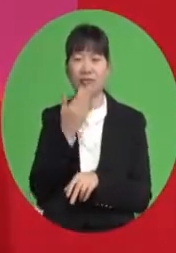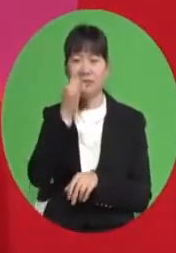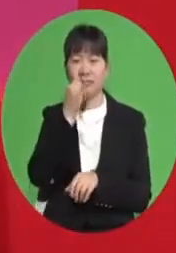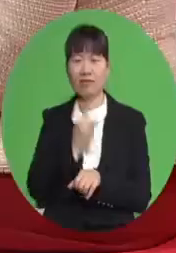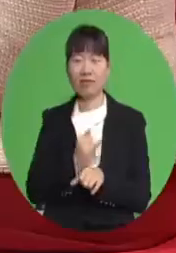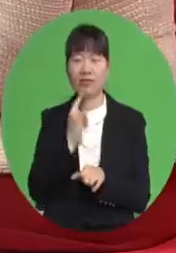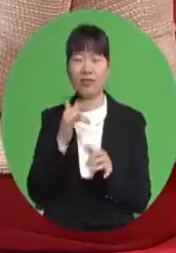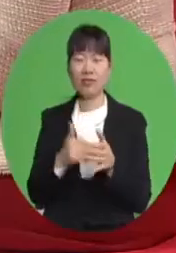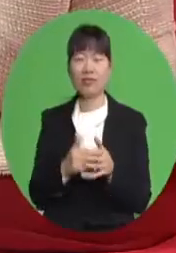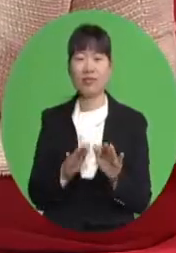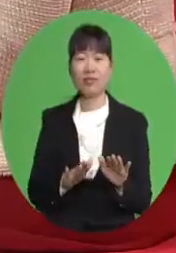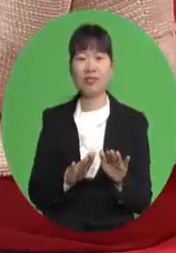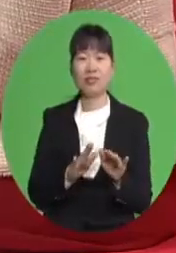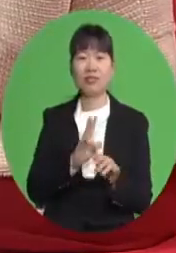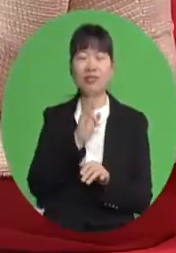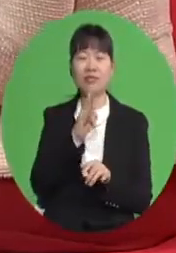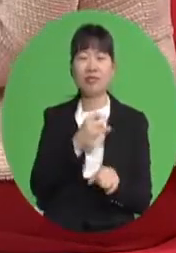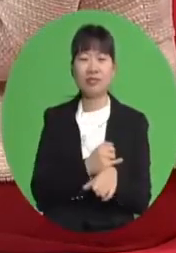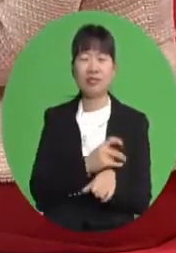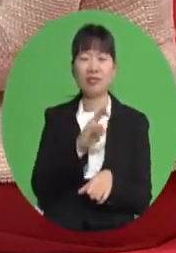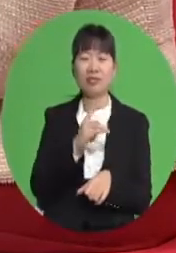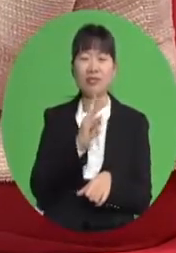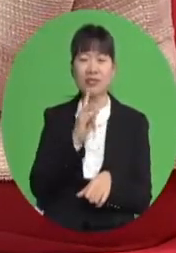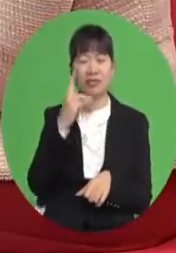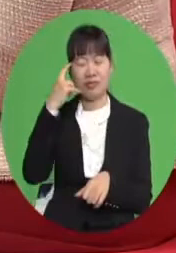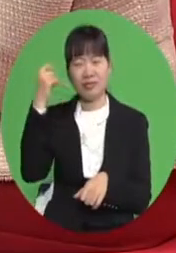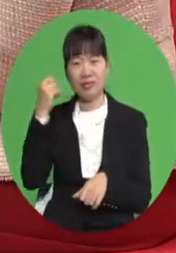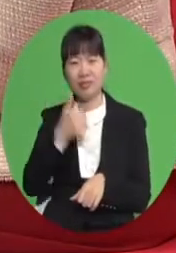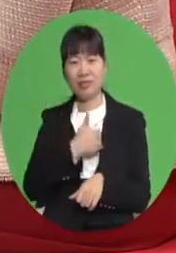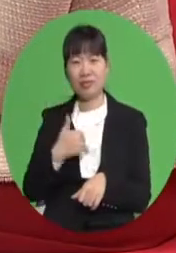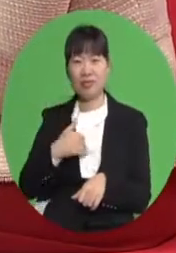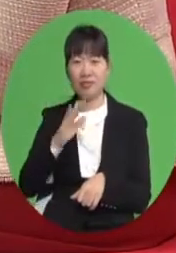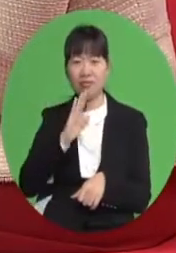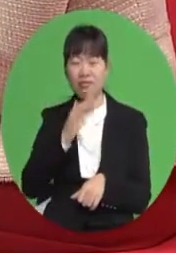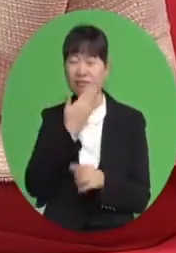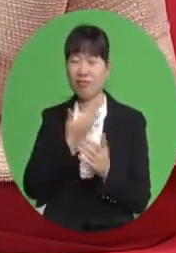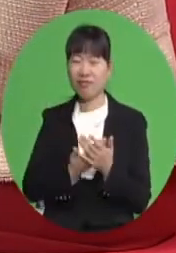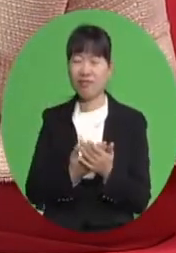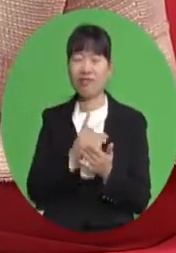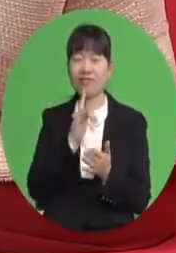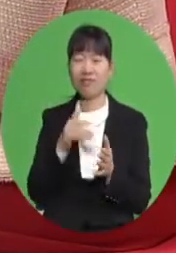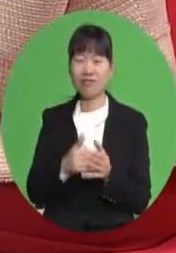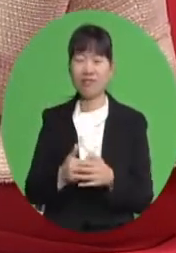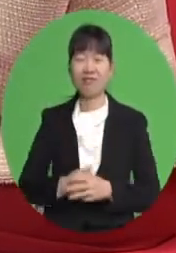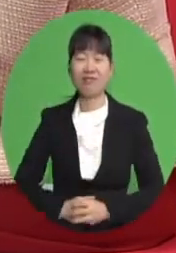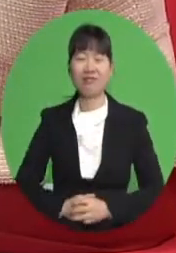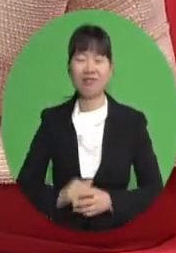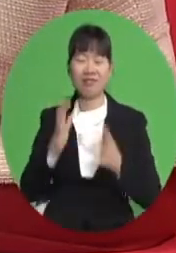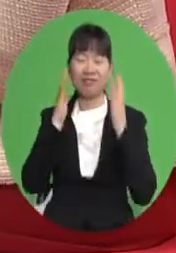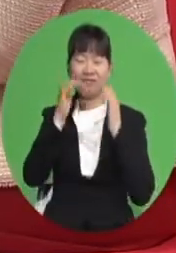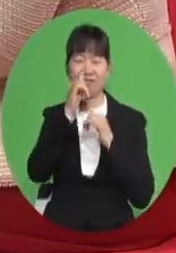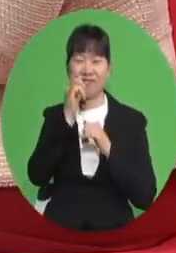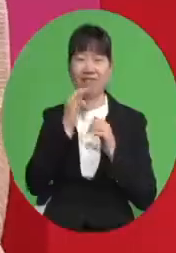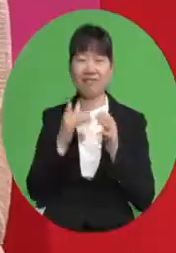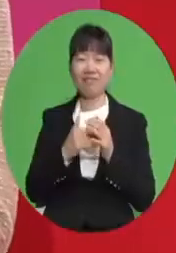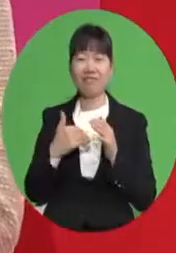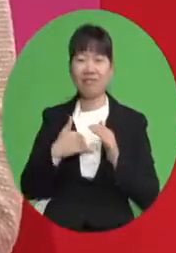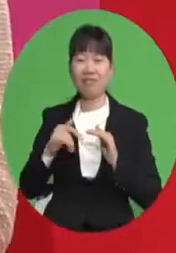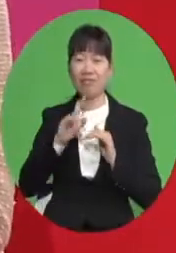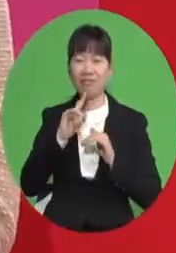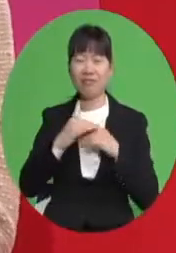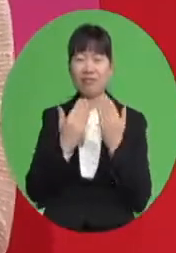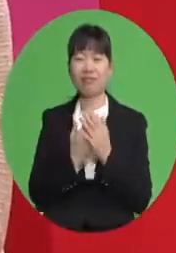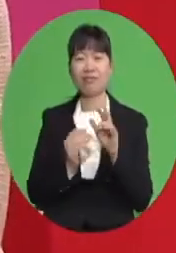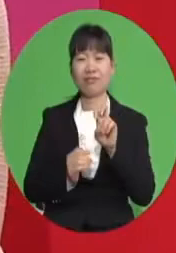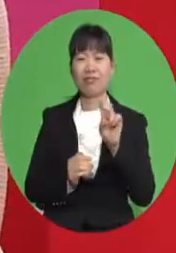가능해지고 선생님 여기 2세라는 거는 만 2세라고 생각하시면 네, 되는 네, 거죠? 네, 네. 네. 아주 중요한 부분 얘기하셨고요. 네. 이게 좀 헷갈리시죠? 제가 지금 말씀드리는 건